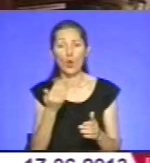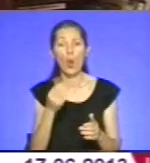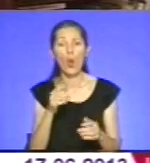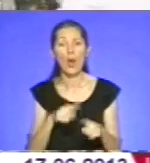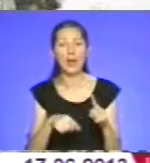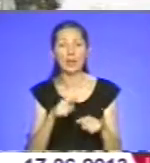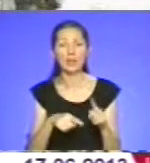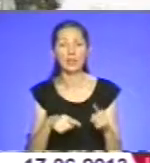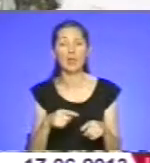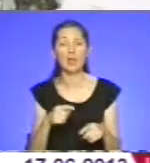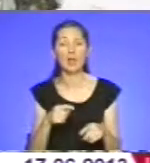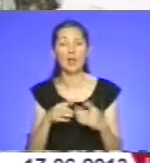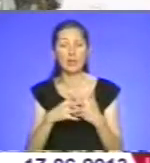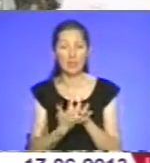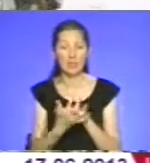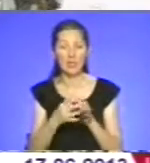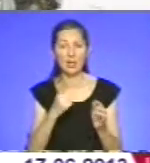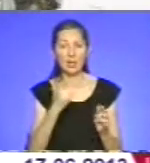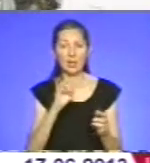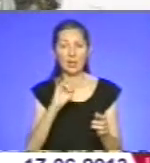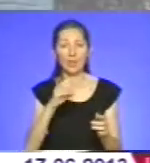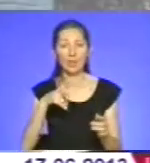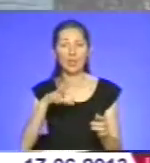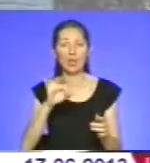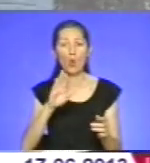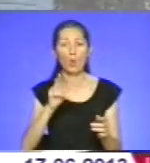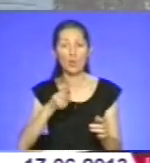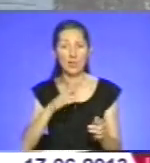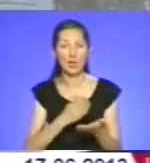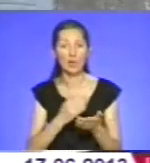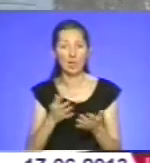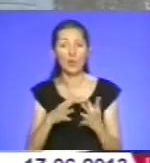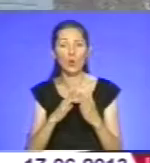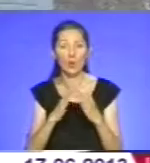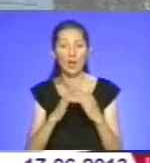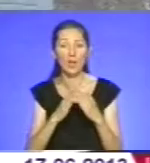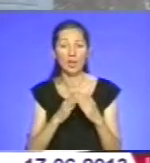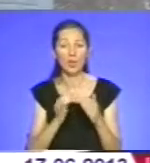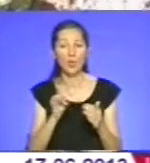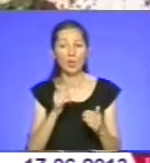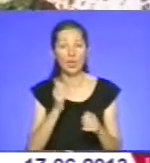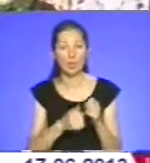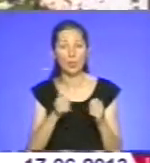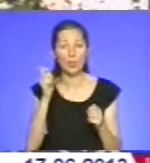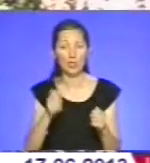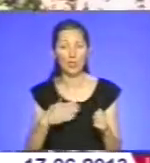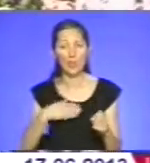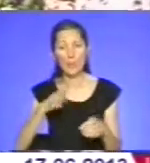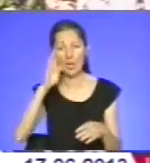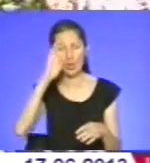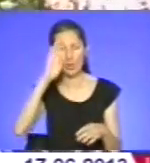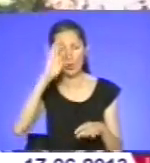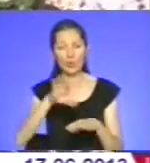Великій Іловиці є його родинне обійстя – куди він часто приїжджав. Мій чоловік, родич його, то він завжди